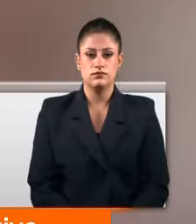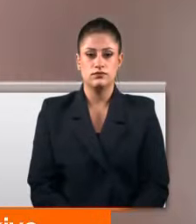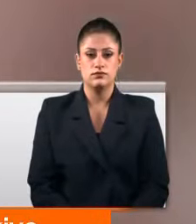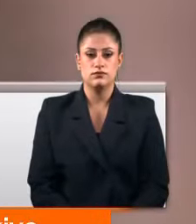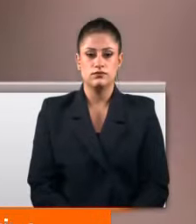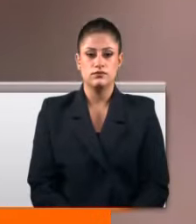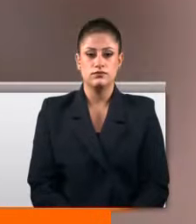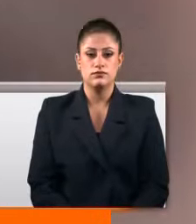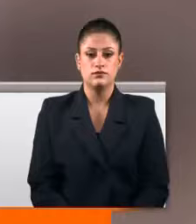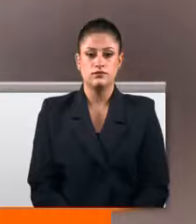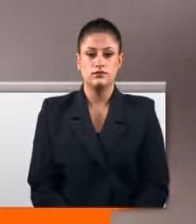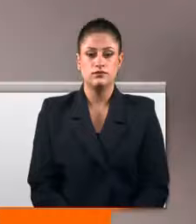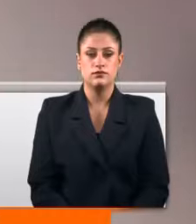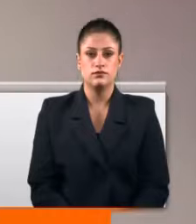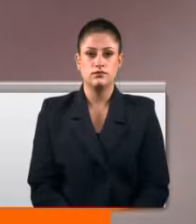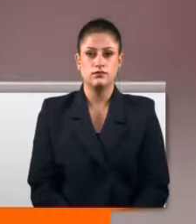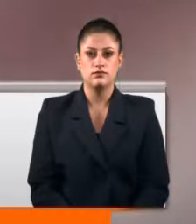oldu.